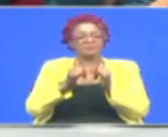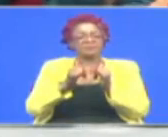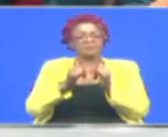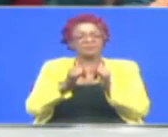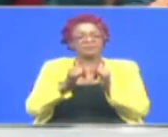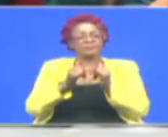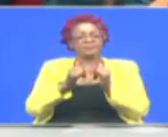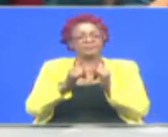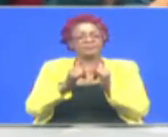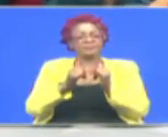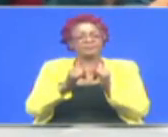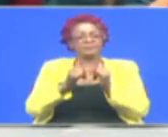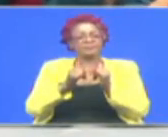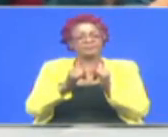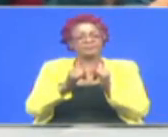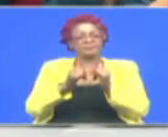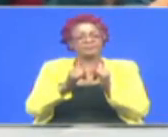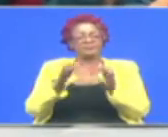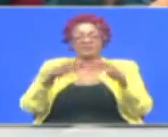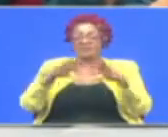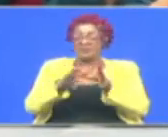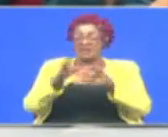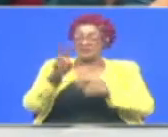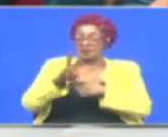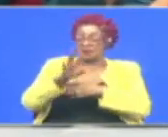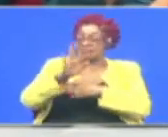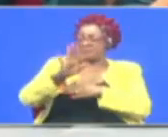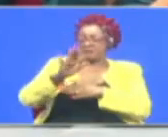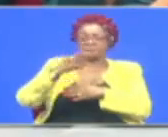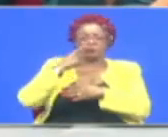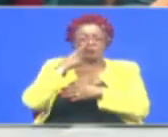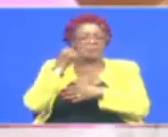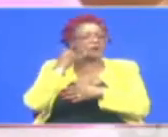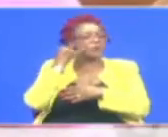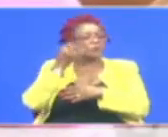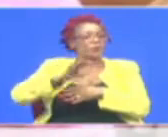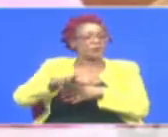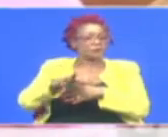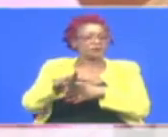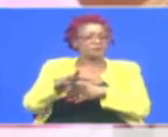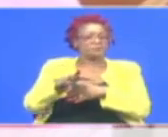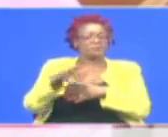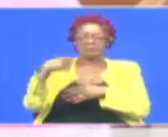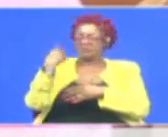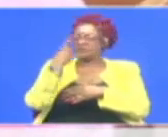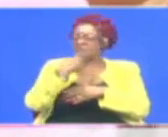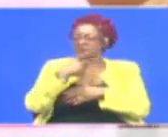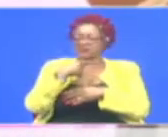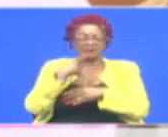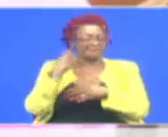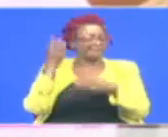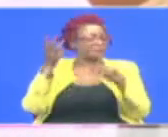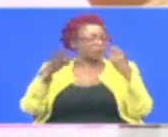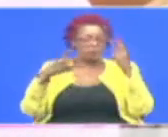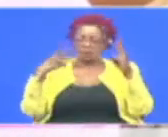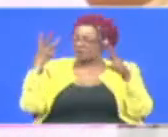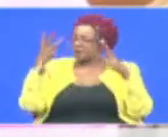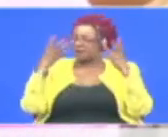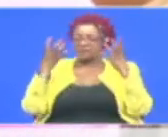Ni familia ya Veronica Kanini nyumbani kwake Mawanga mjini Nakuru. Nyusoni mwao wasiwasi ni